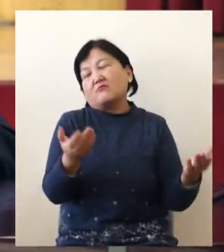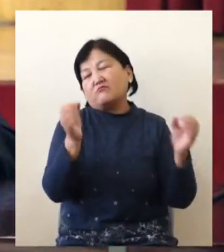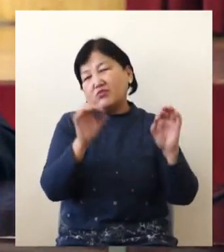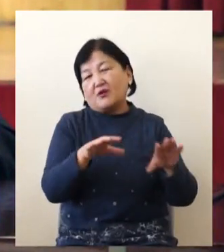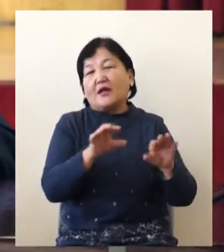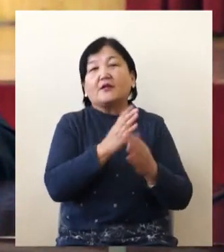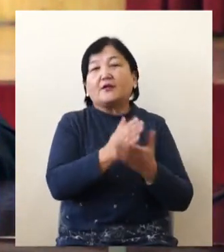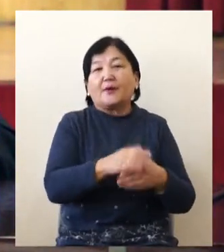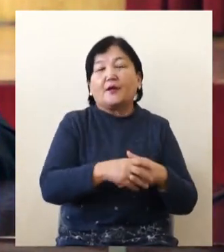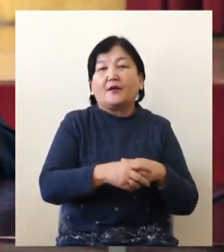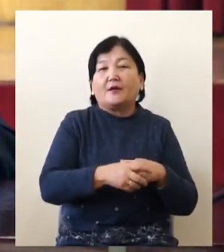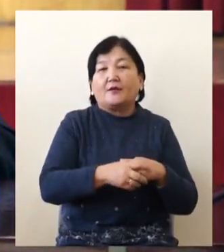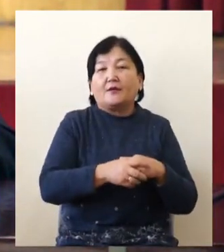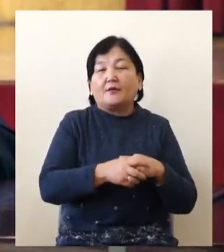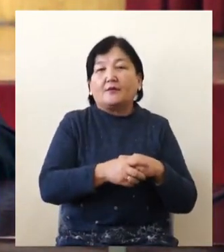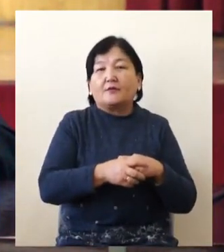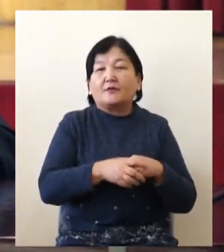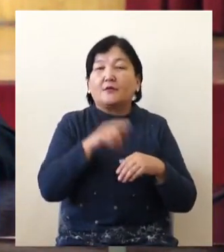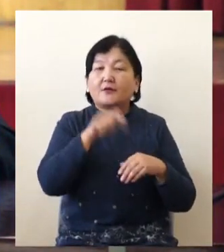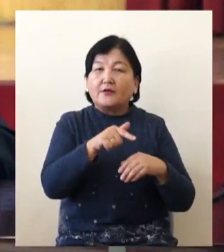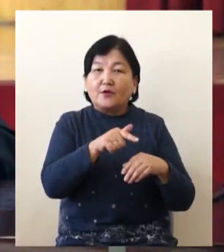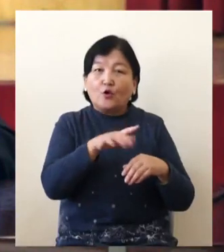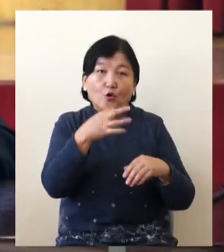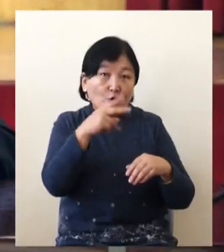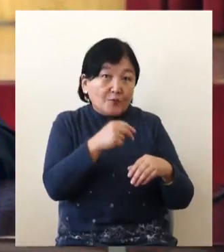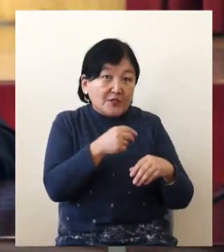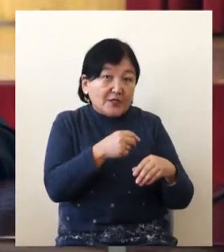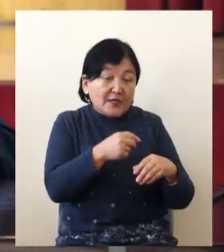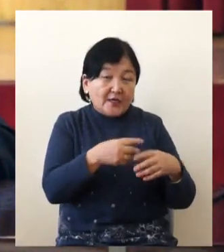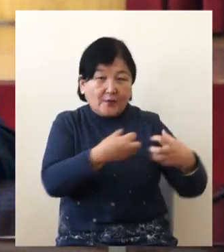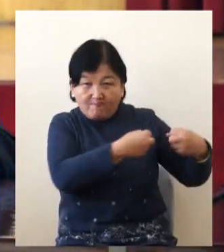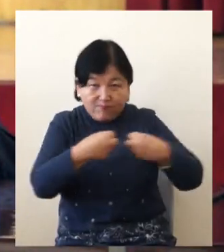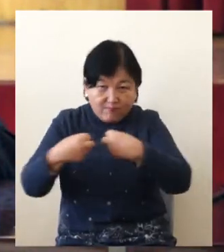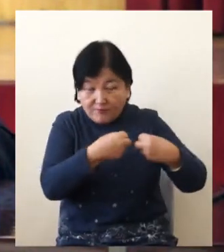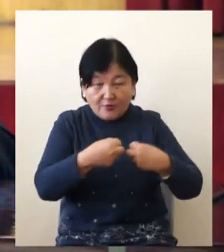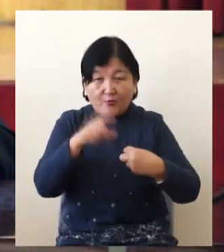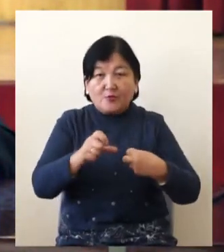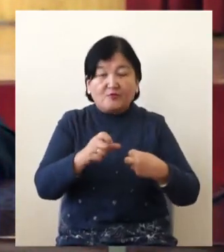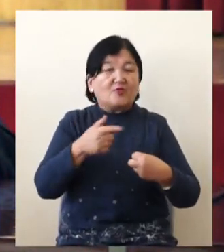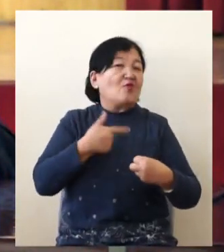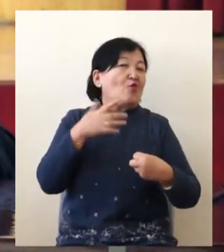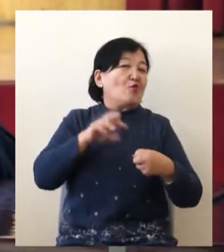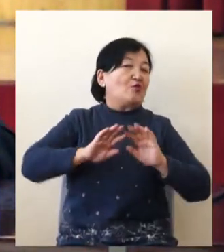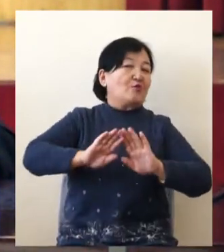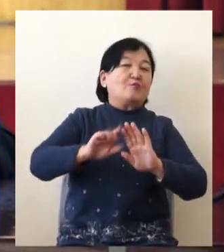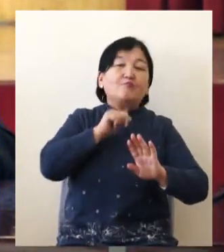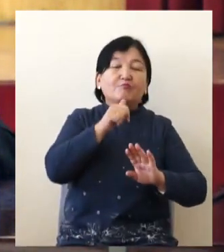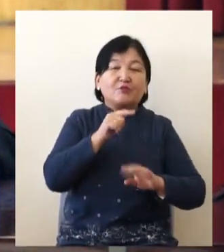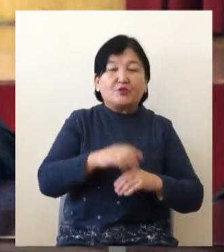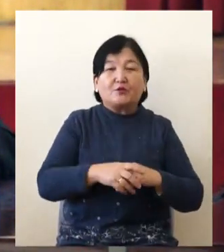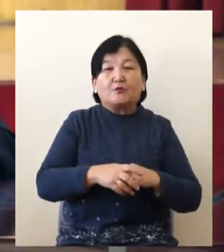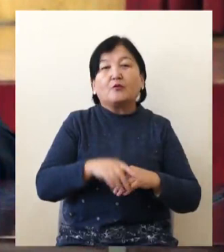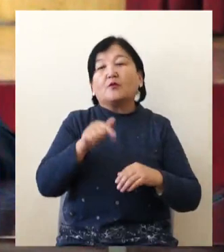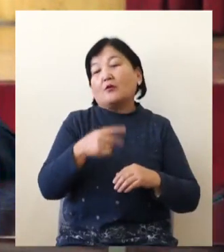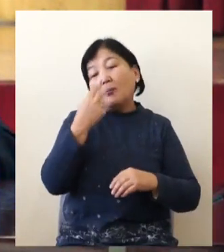Энэ хідэн бидний хөрөнгийг завшиж байгаа хүмүүс хоорондоо юугаа яаж булаацалж байгаа гэдэг нь бид нар тийм гол биш. Эдгээр зогсоох ёстой. Тэр нь хамгийн